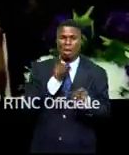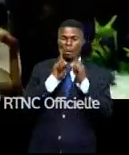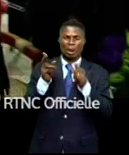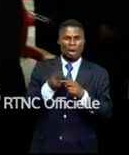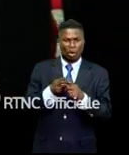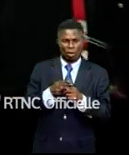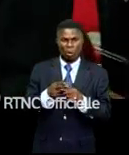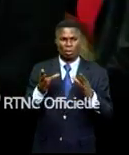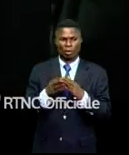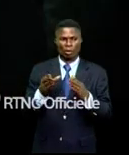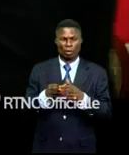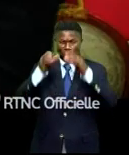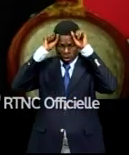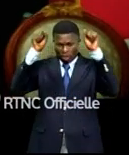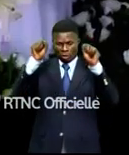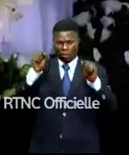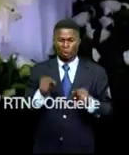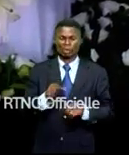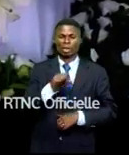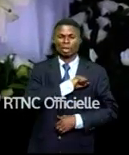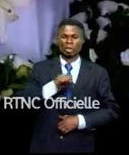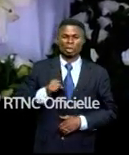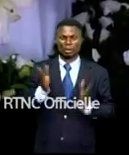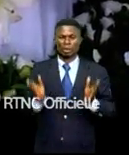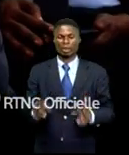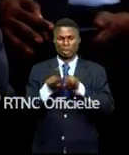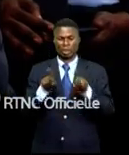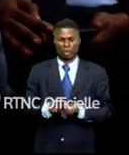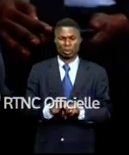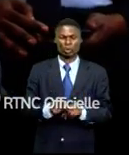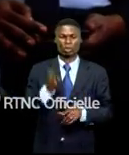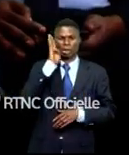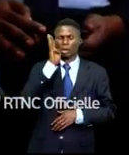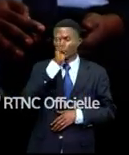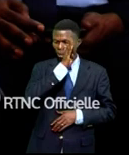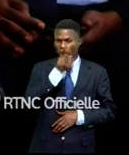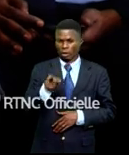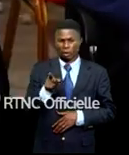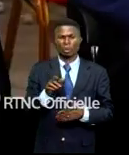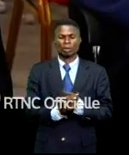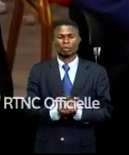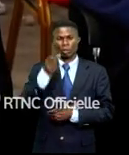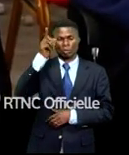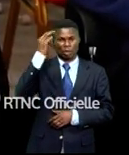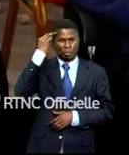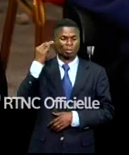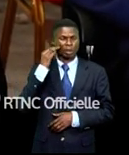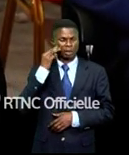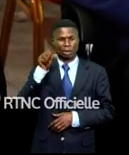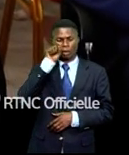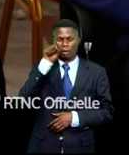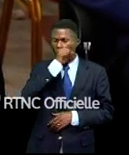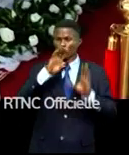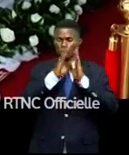brièvement avec les présidents de deux chambres du Parlement, Bosson Kodia et Bahati Lukwebo, ainsi que le premier ministre Sama Lukonde,